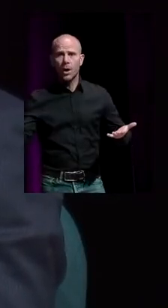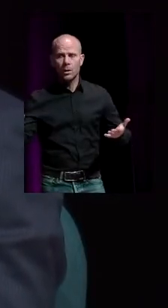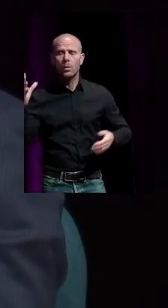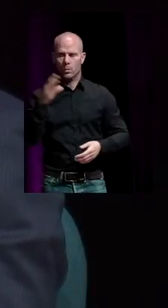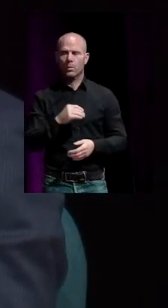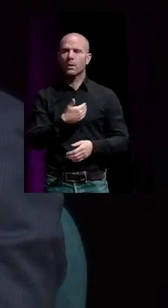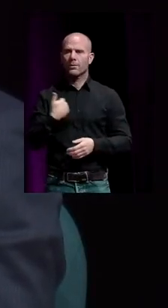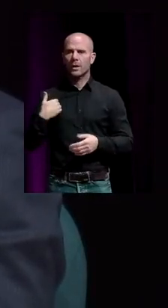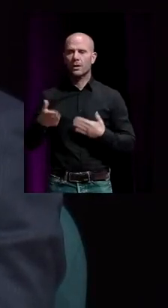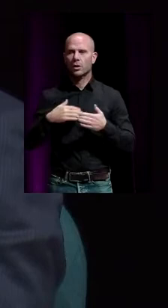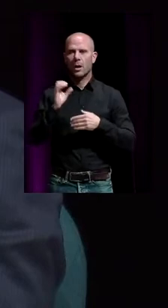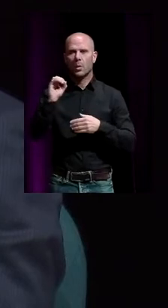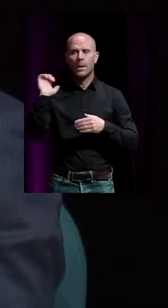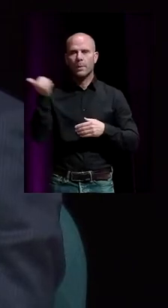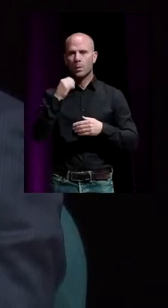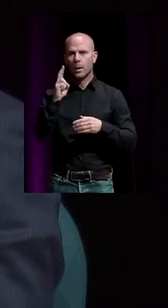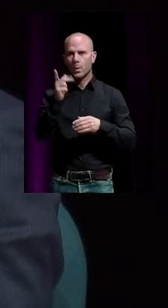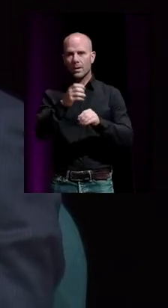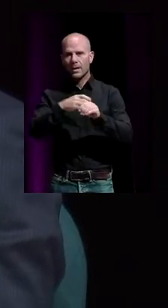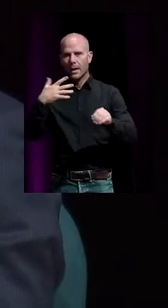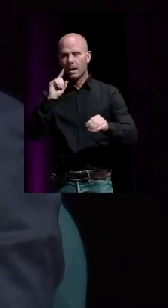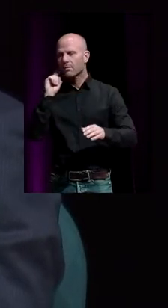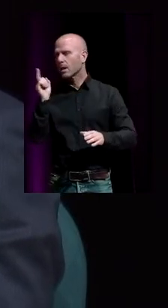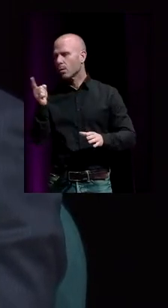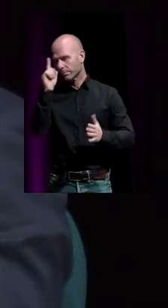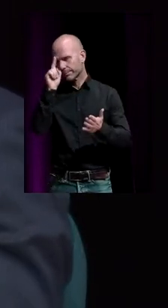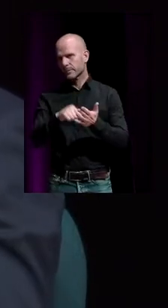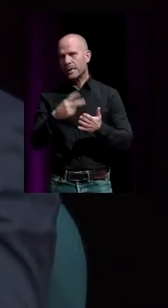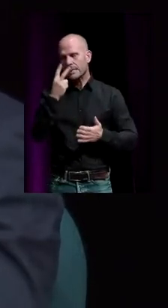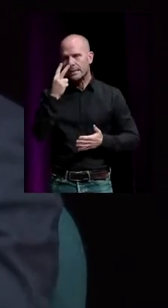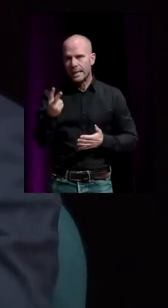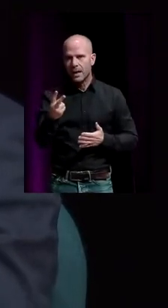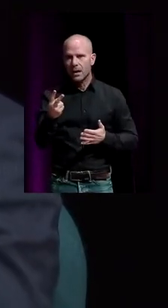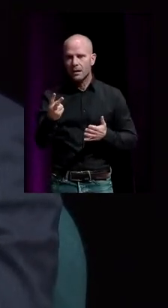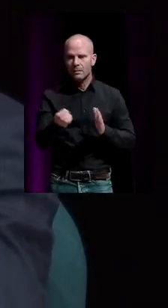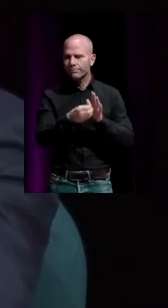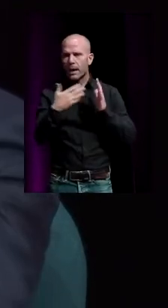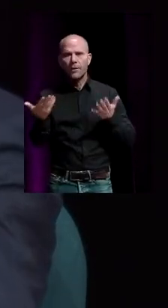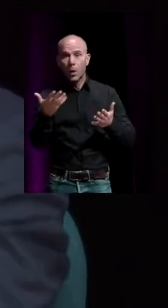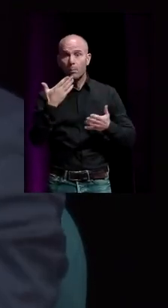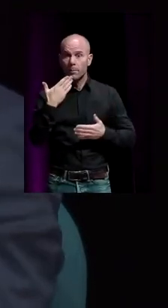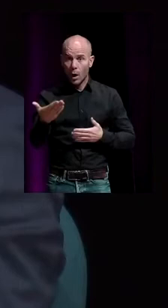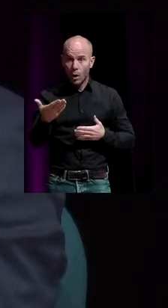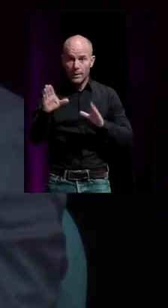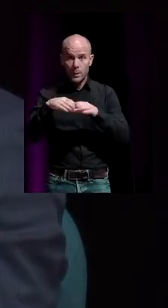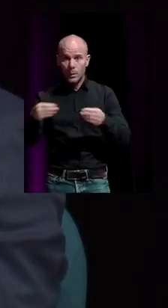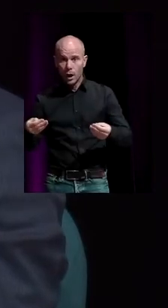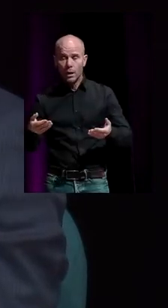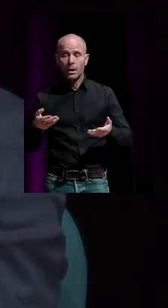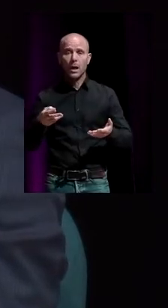vi gör en oberoende utvärdering varje år för att se vad blir det? Blir det bra?